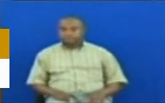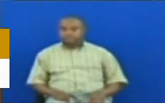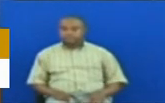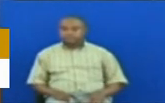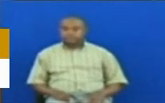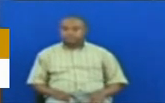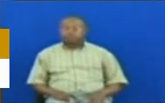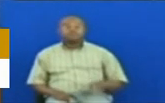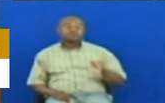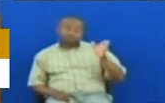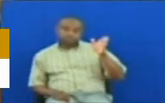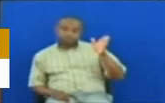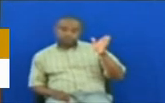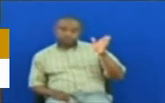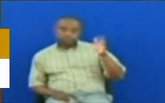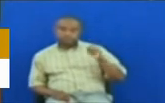Mheshimiwa, mwenye hoja kidogo.